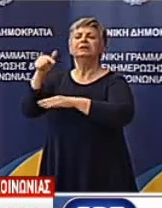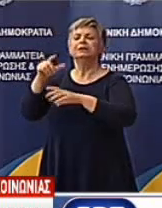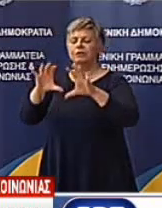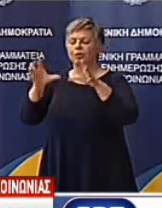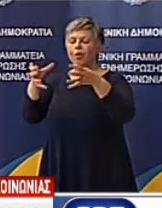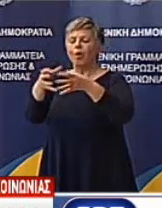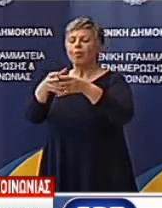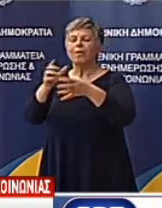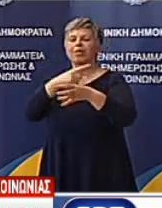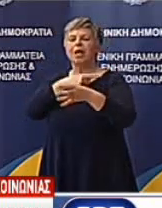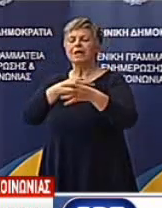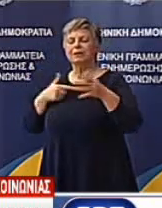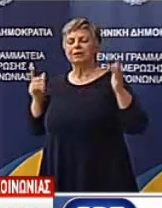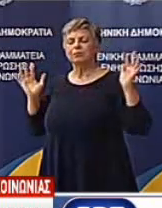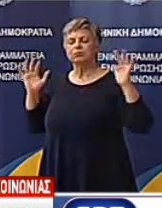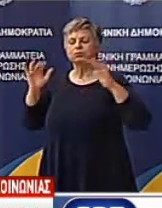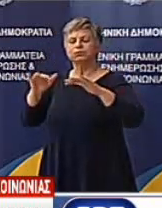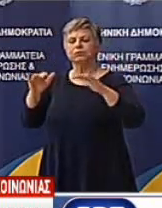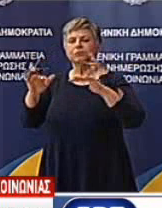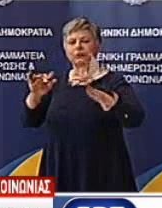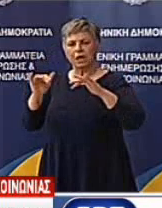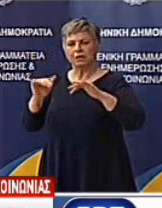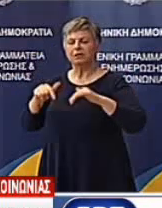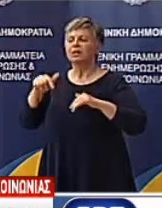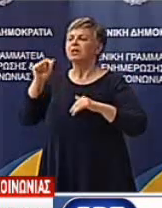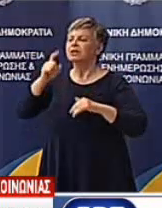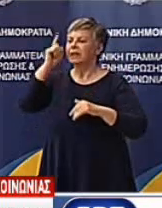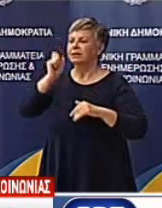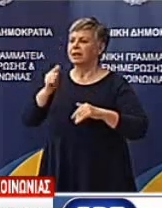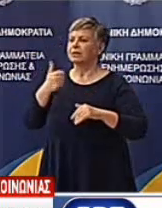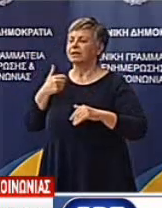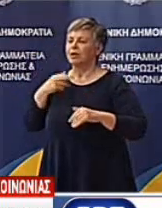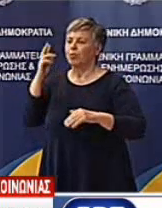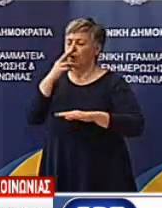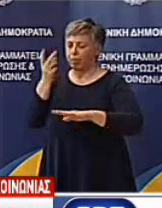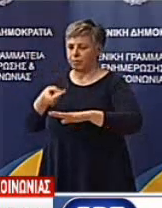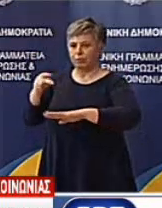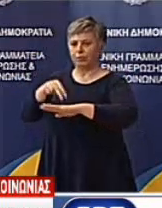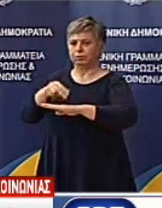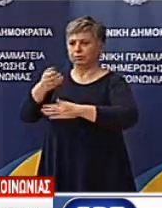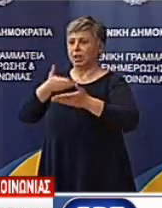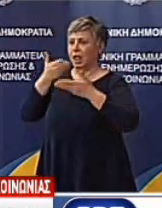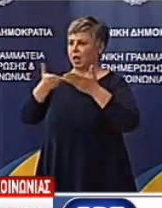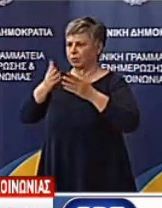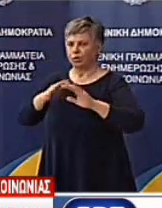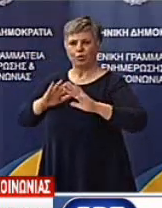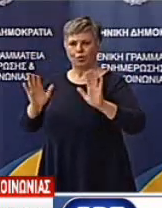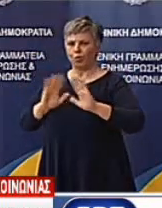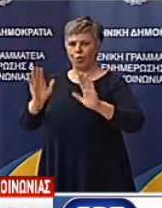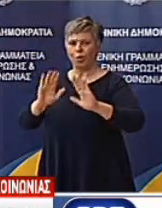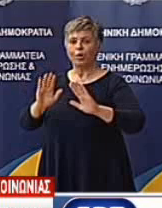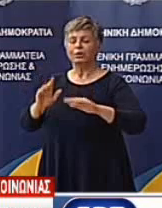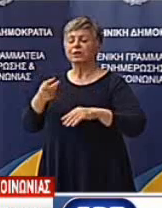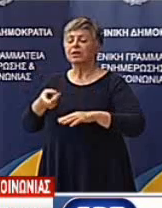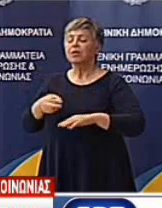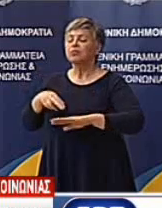για καθυστερήσεις. Αυτό είναι βέβαιο, θα γίνουν όλα όσα χρειάζονται, αλλά θα είναι ένας εγκαλόν σε αυτούς οι οποίοι δεν είναι συνεπείς